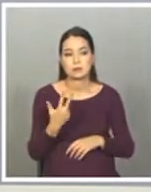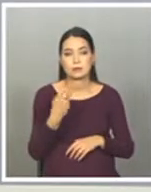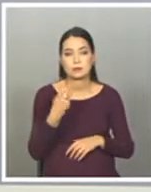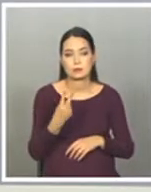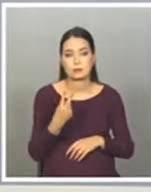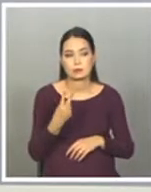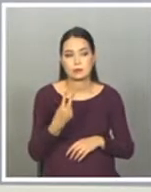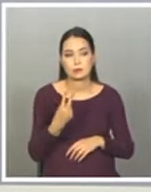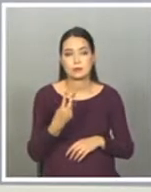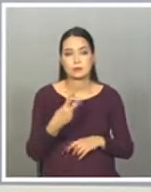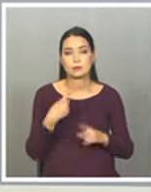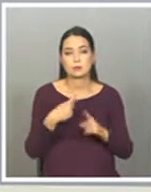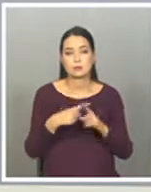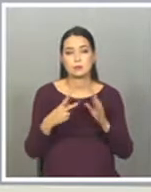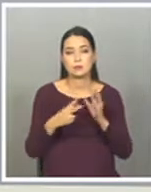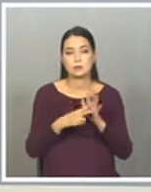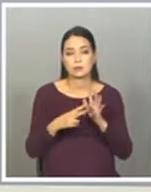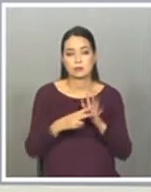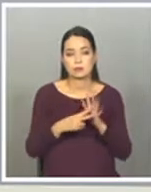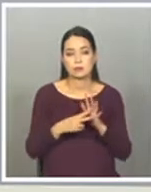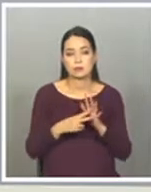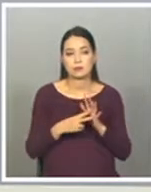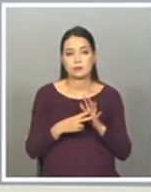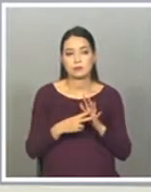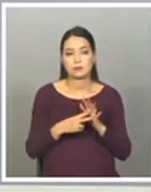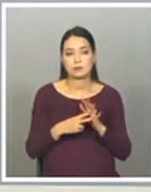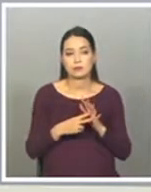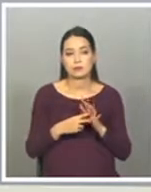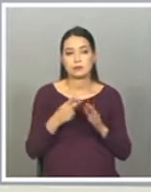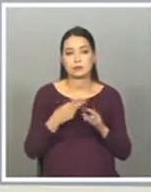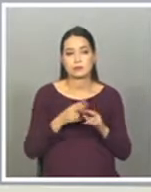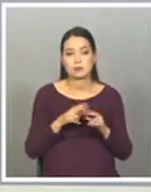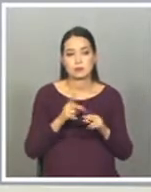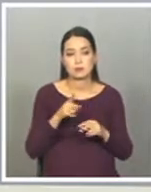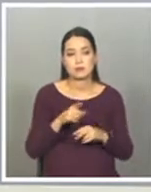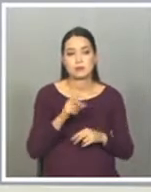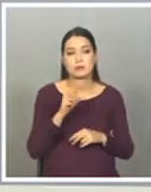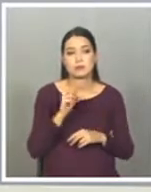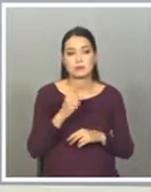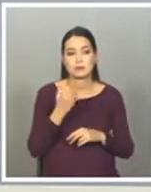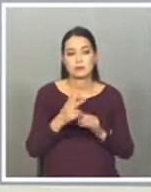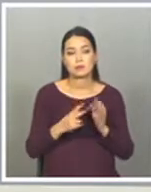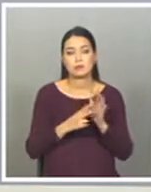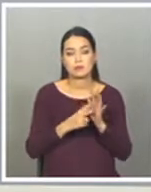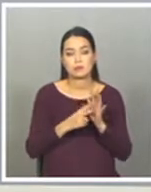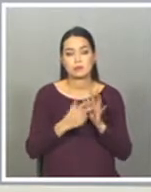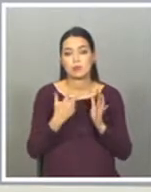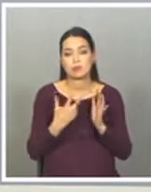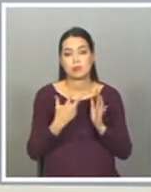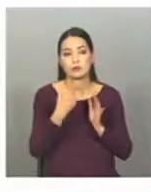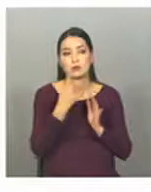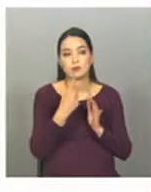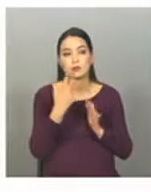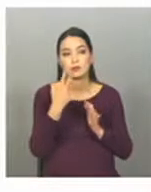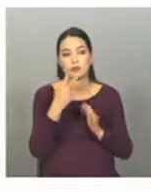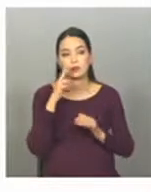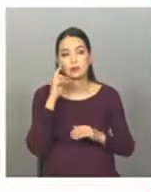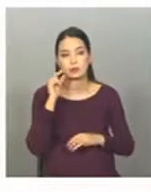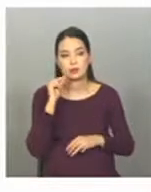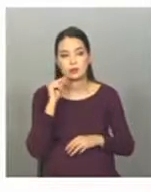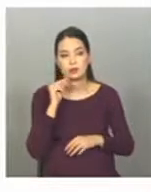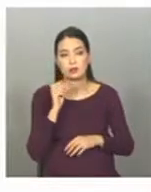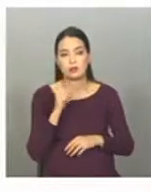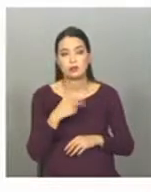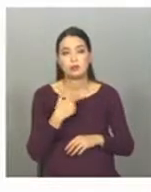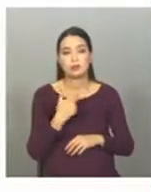1 дәрежесі, қосылған 8. А санын А-ның 3-тен 1 дәрежесінің 3 дәрежесі деп жазайық. 6-ны